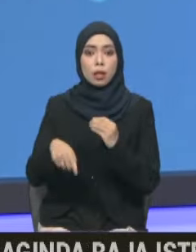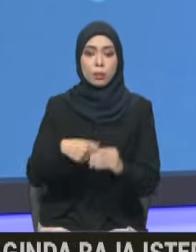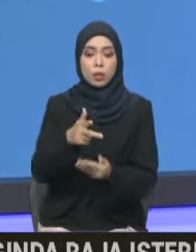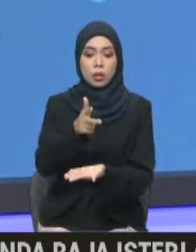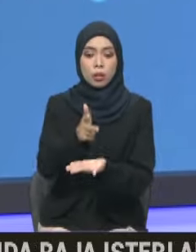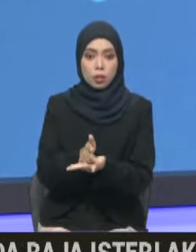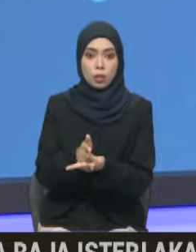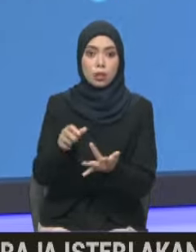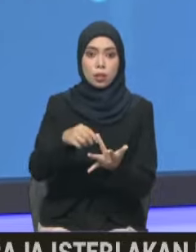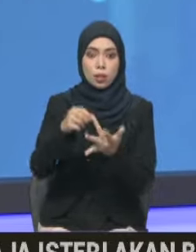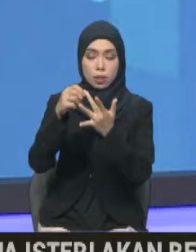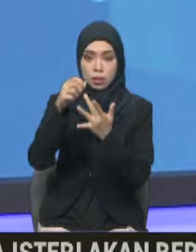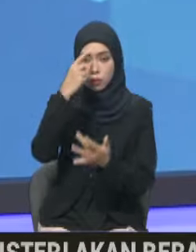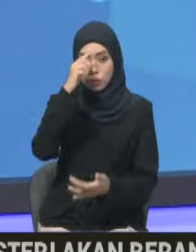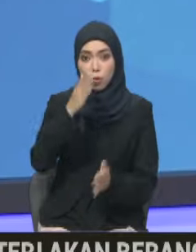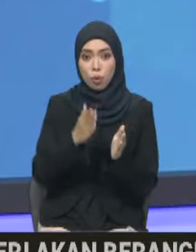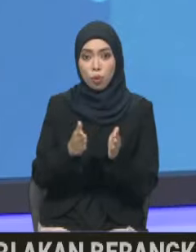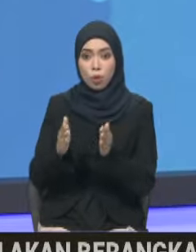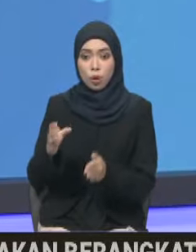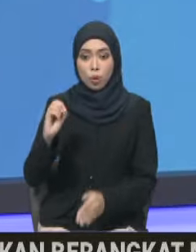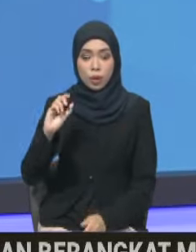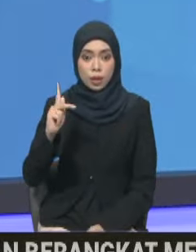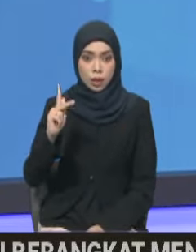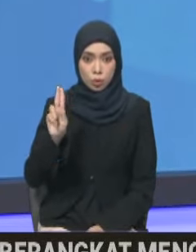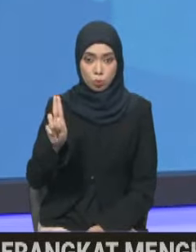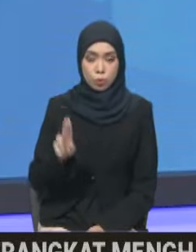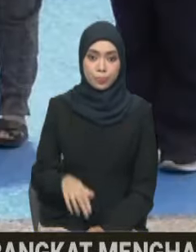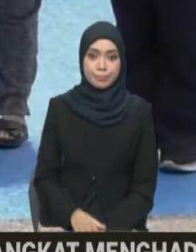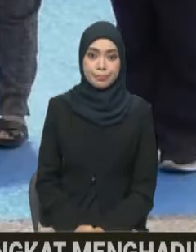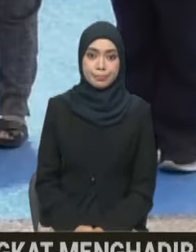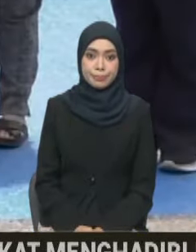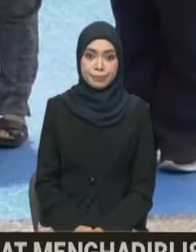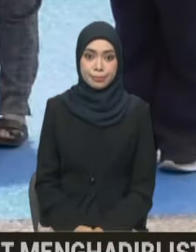khas bagi orang kelainan upaya fizikal.